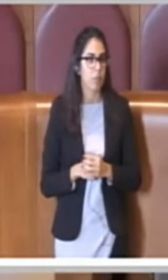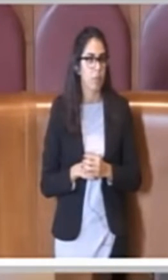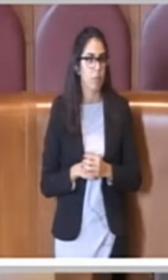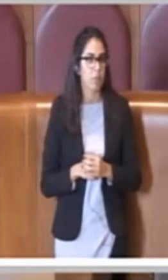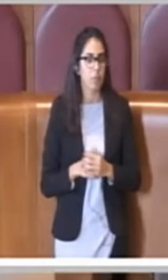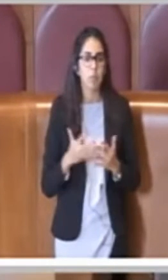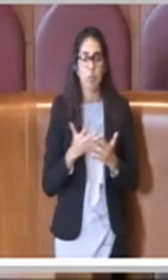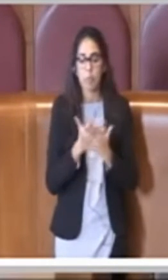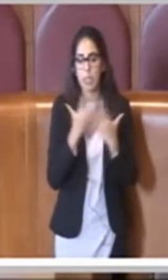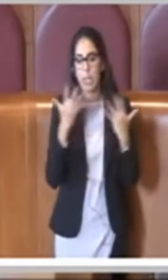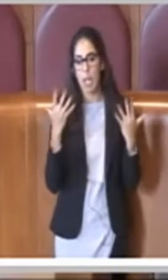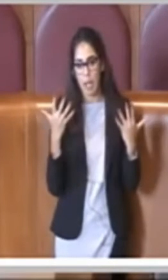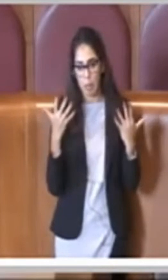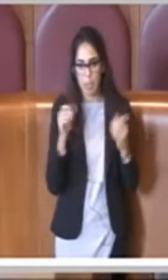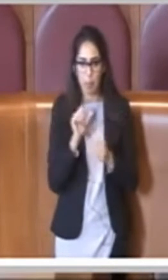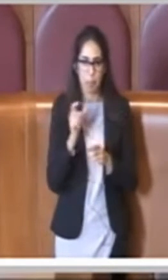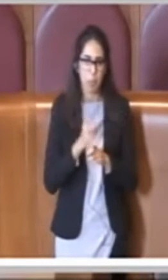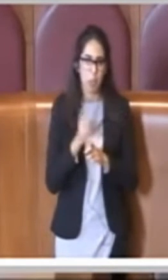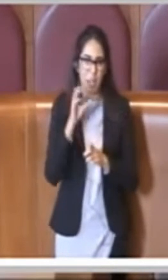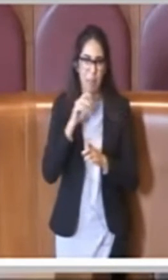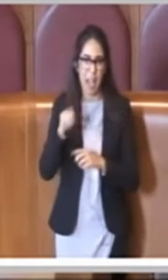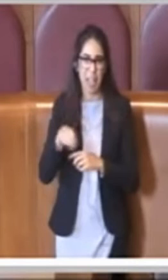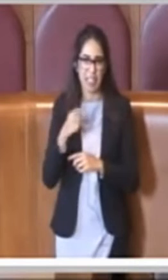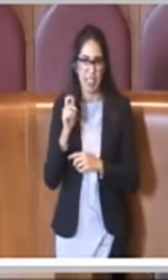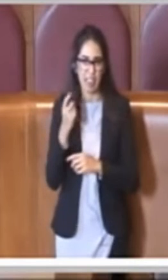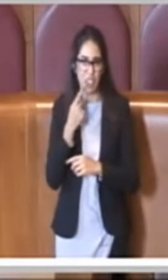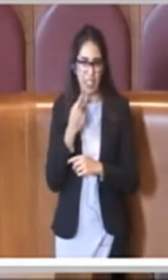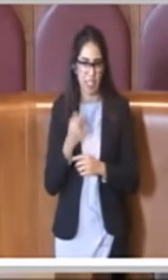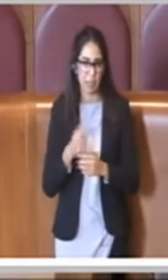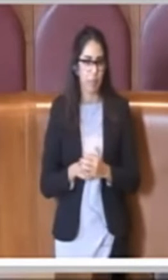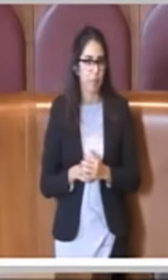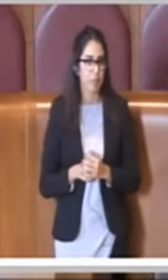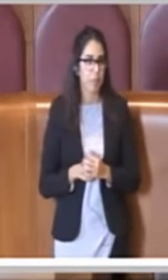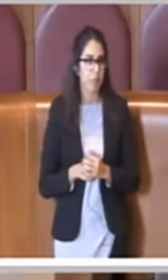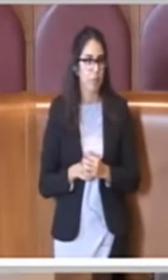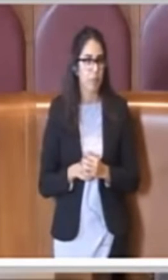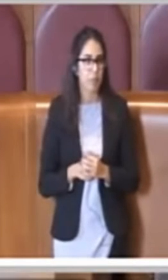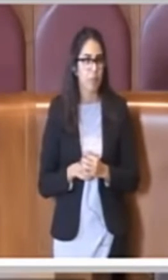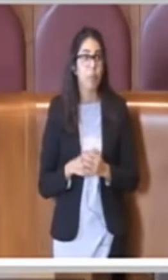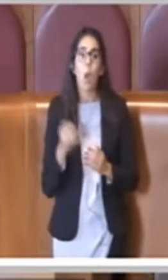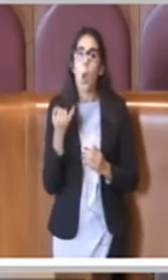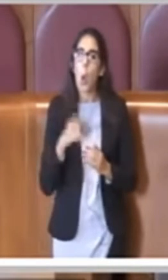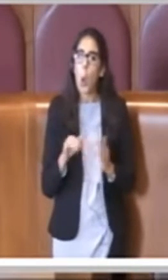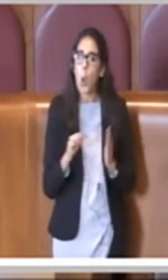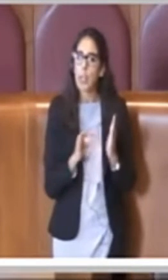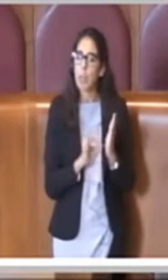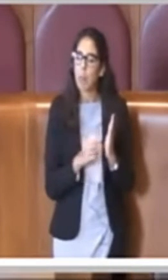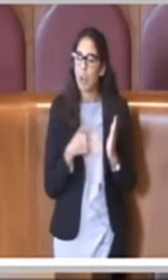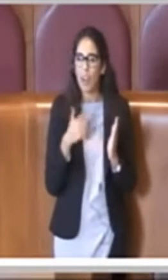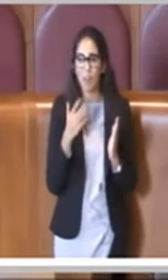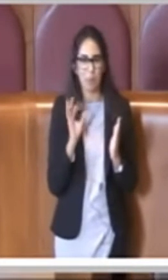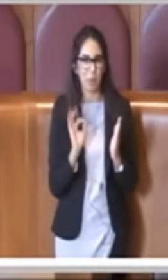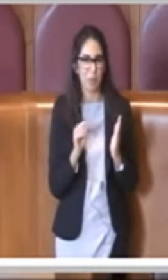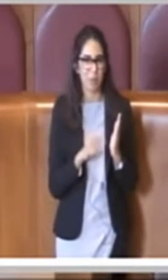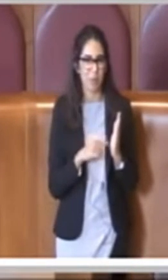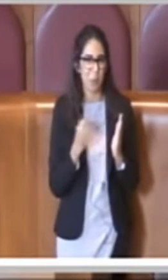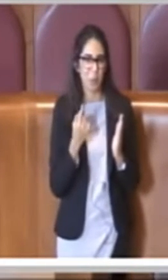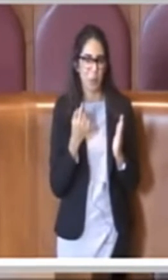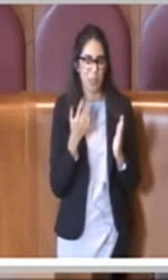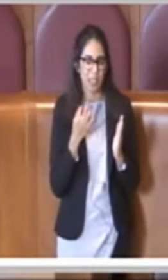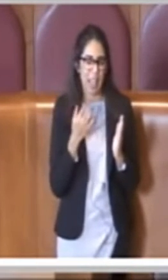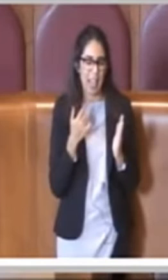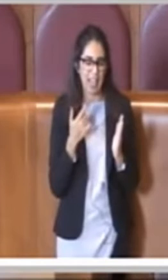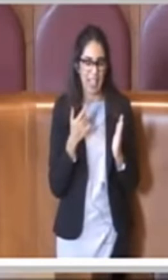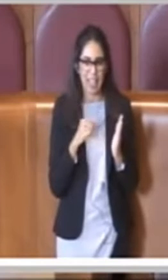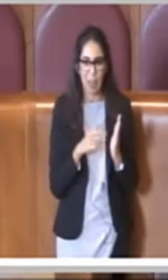chiaramente individuato il compratore. Per ultimo, mi sono lasciato una chicca perché mi fa veramente un po' ridere